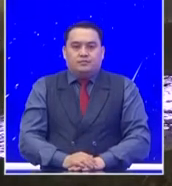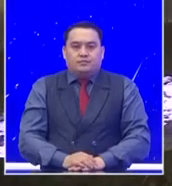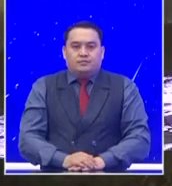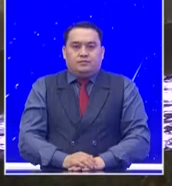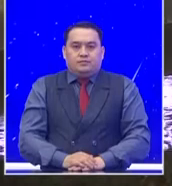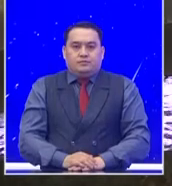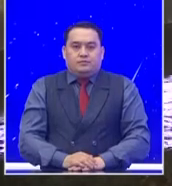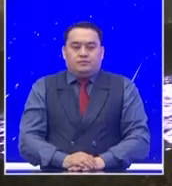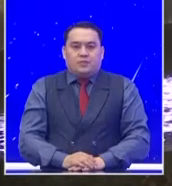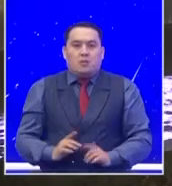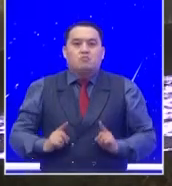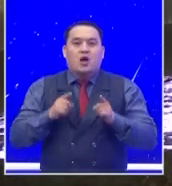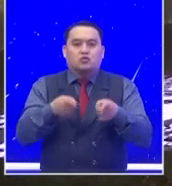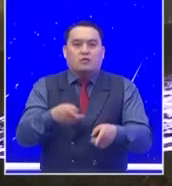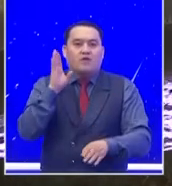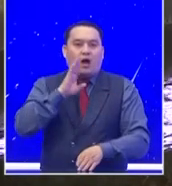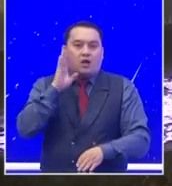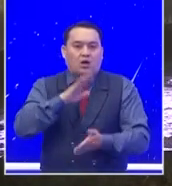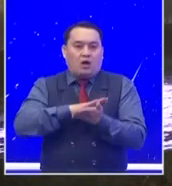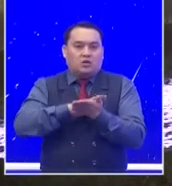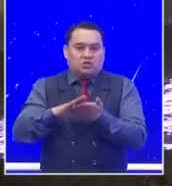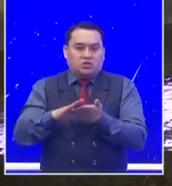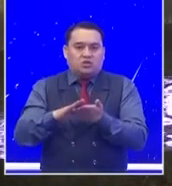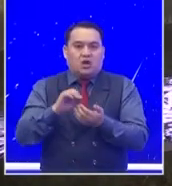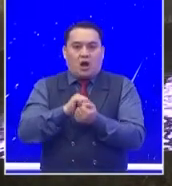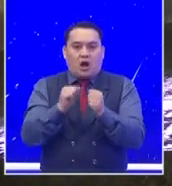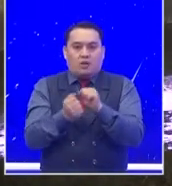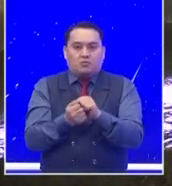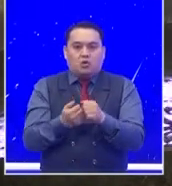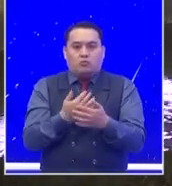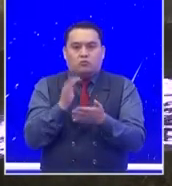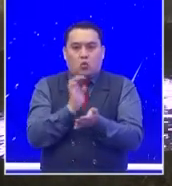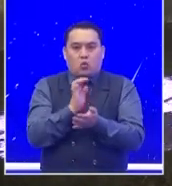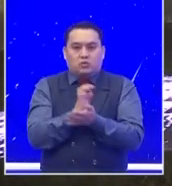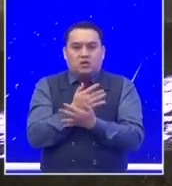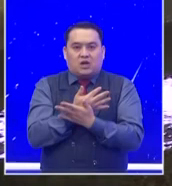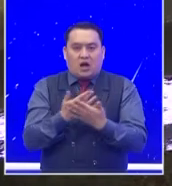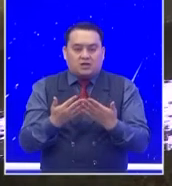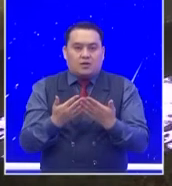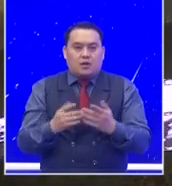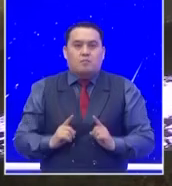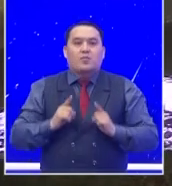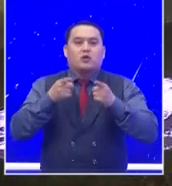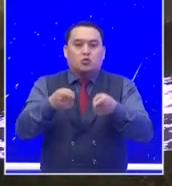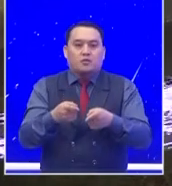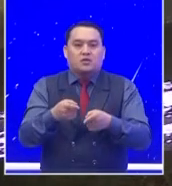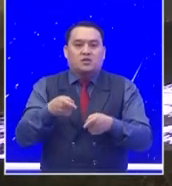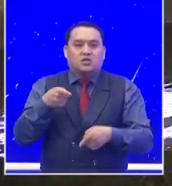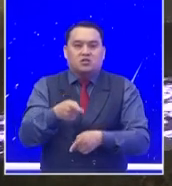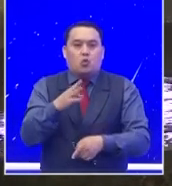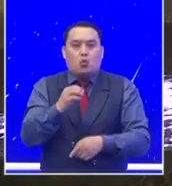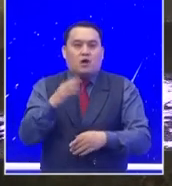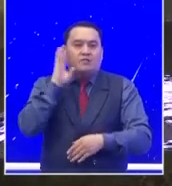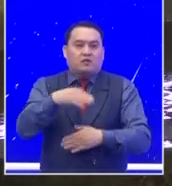дэнверс поступающая вода в начале очищается от камней мусора и различных мелких веществ далее поступает в 1000 кубовые